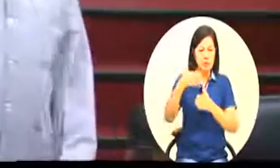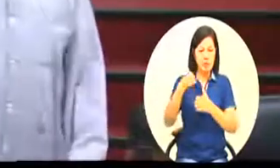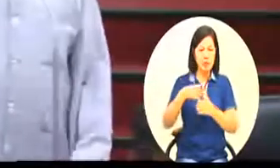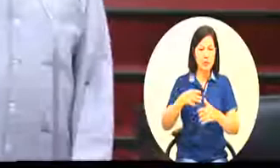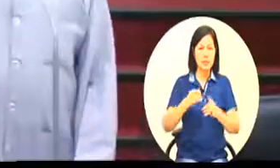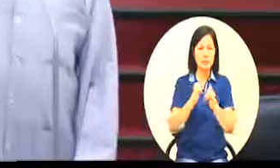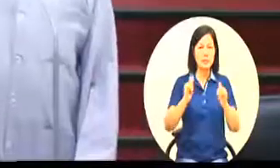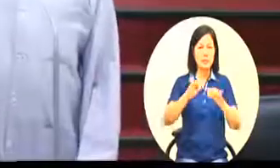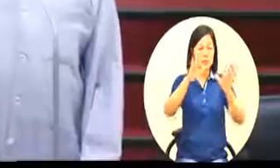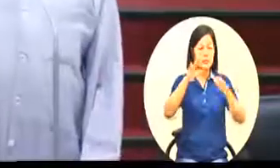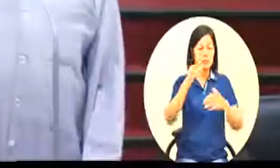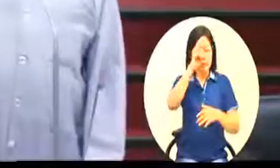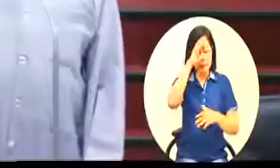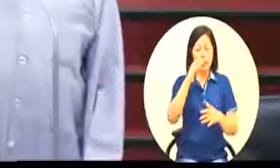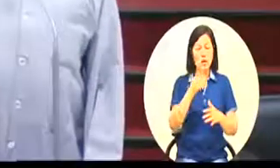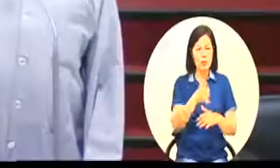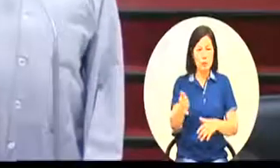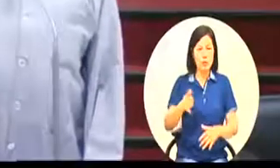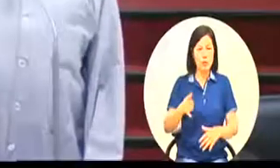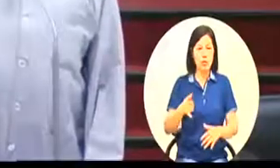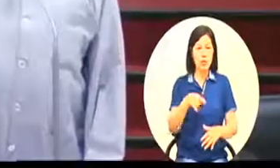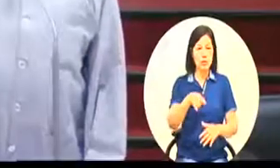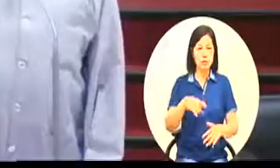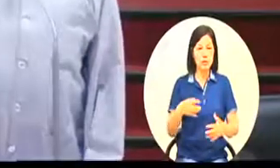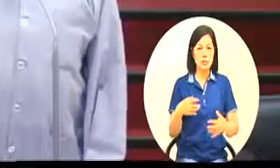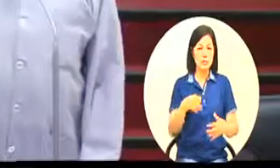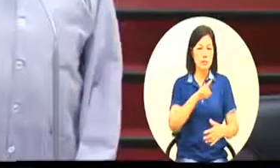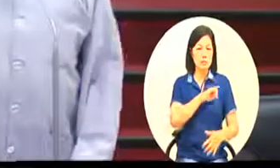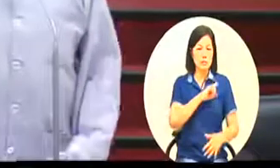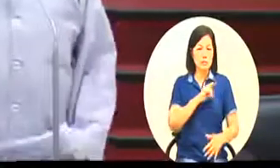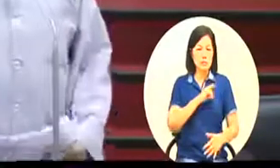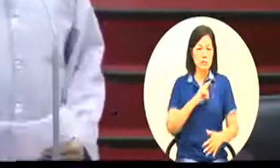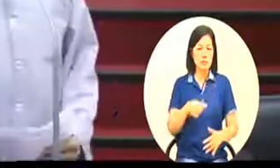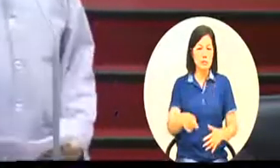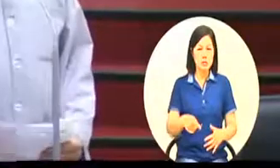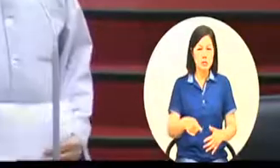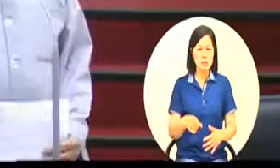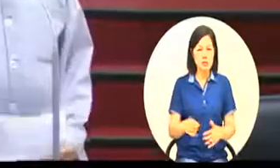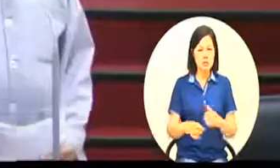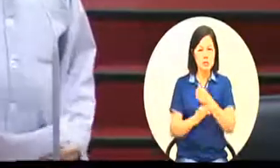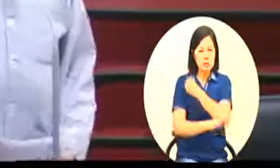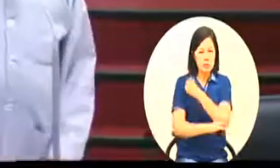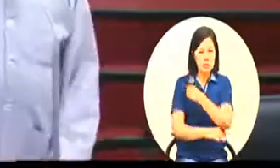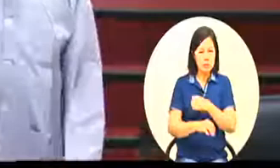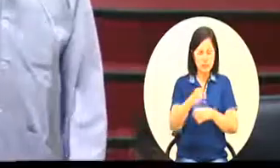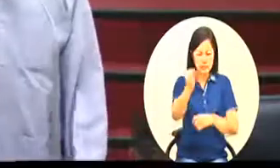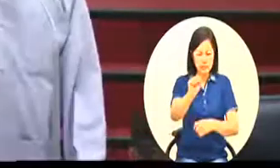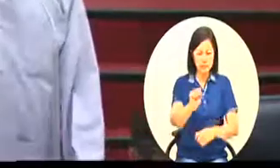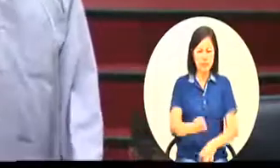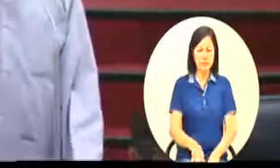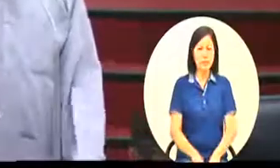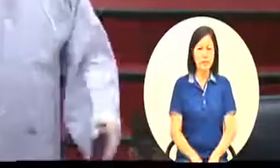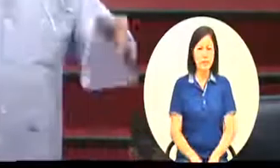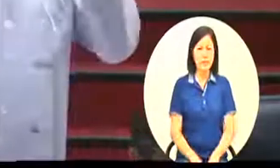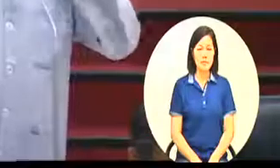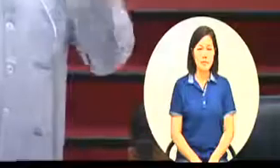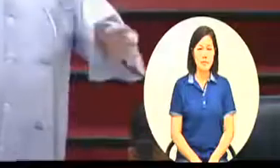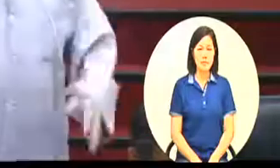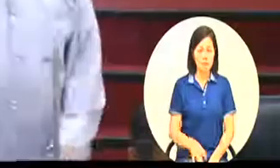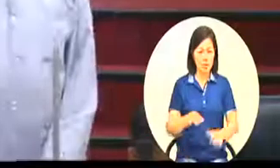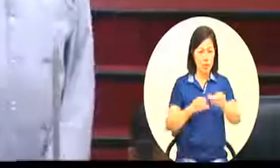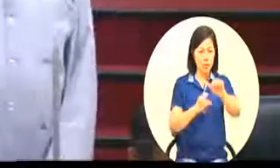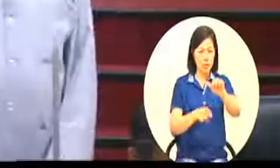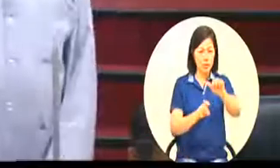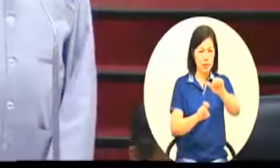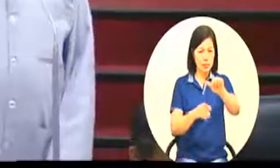进党员、民进党团，你煞会使咧家己咧抱家己的后脚。今仔日五一九参会